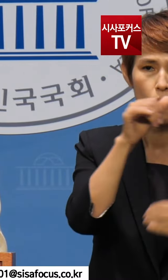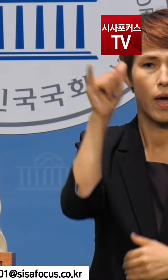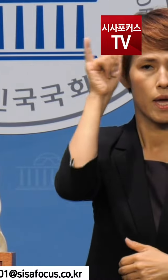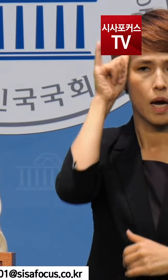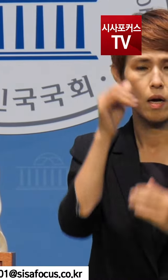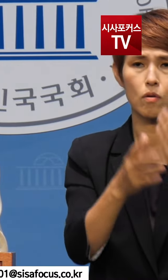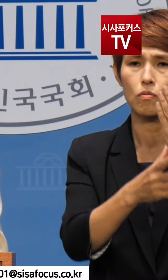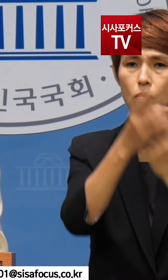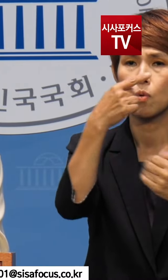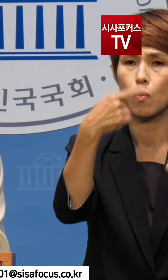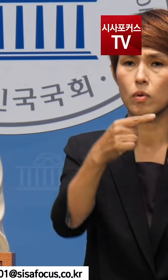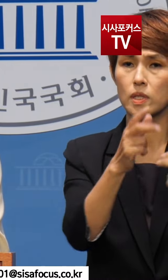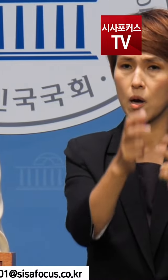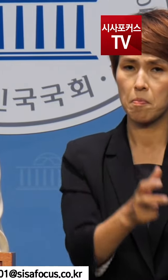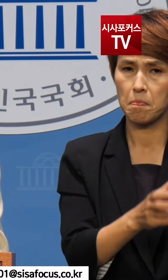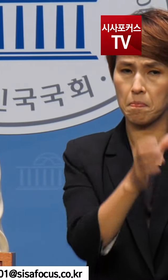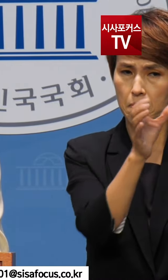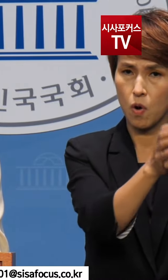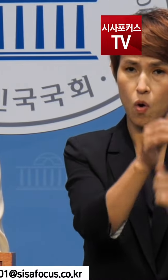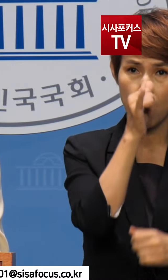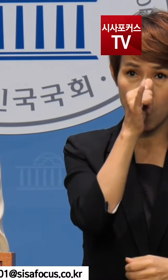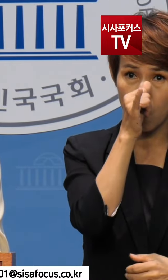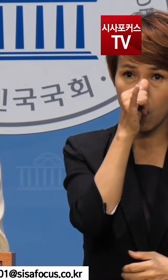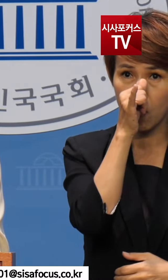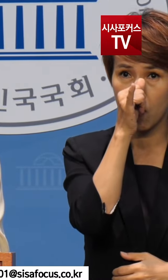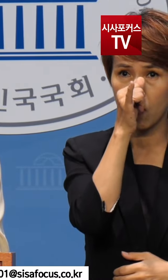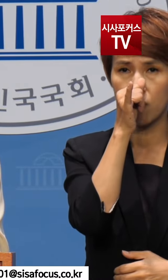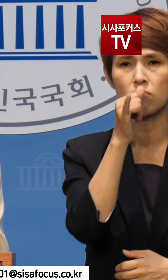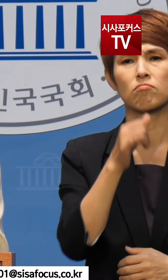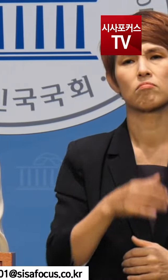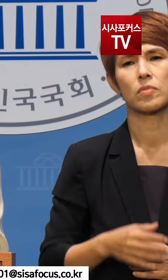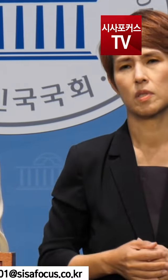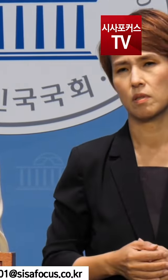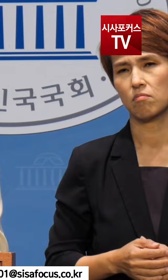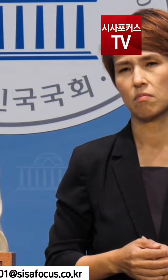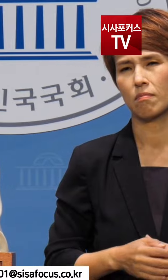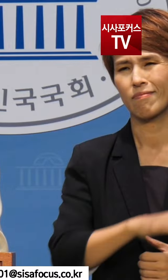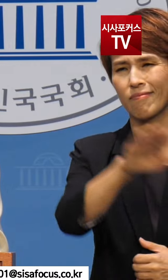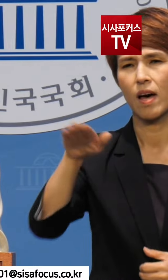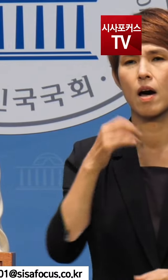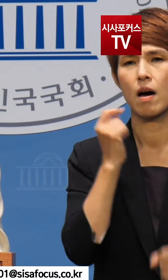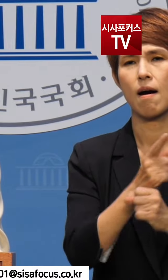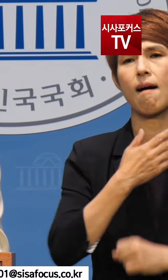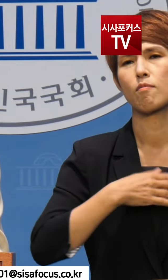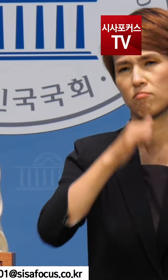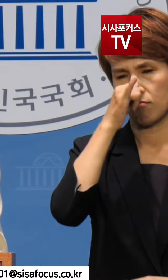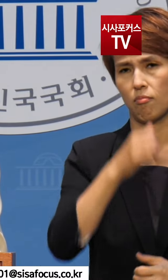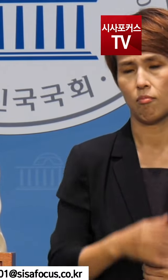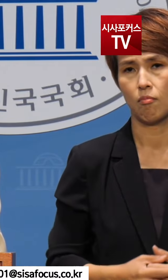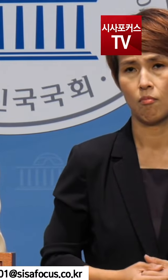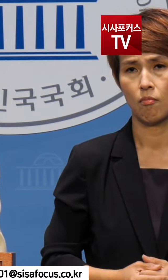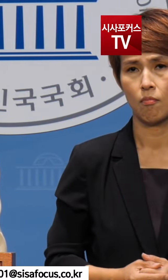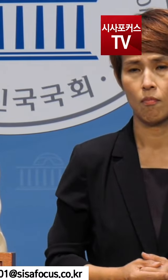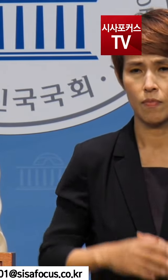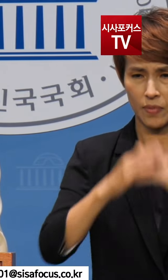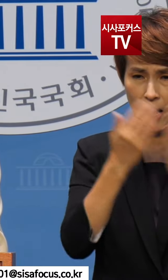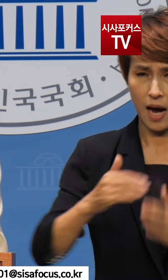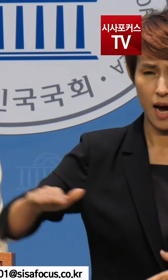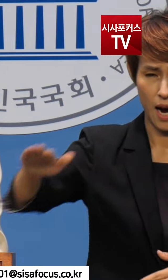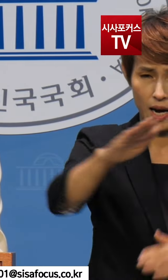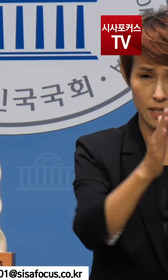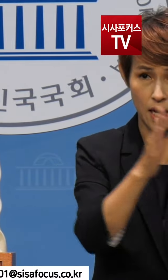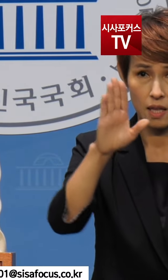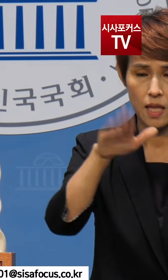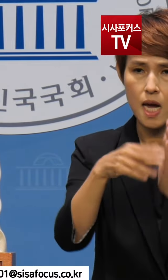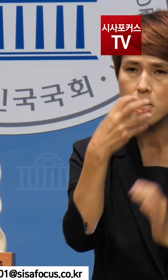융합교육 사업이 혜택이 주어져 온 것은 이제 공공연한 비밀입니다. 그렇다면 전면 시행했을 때 누가